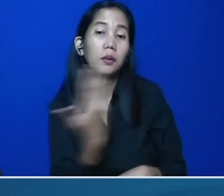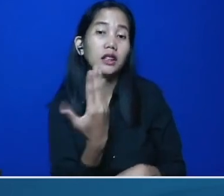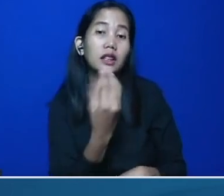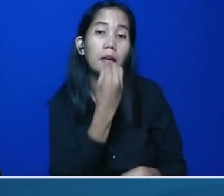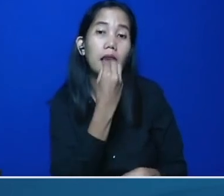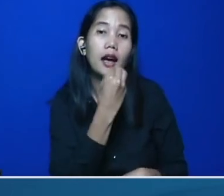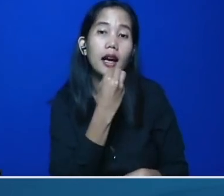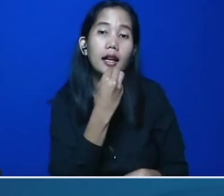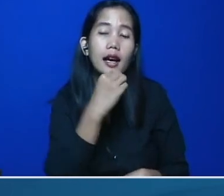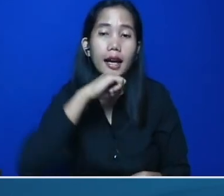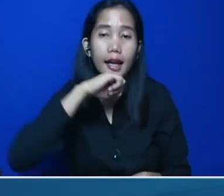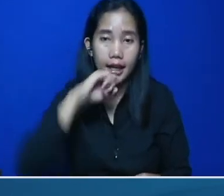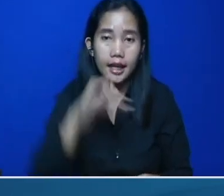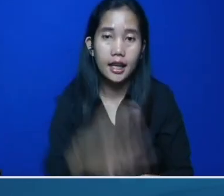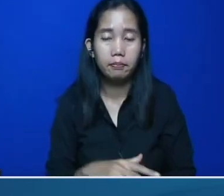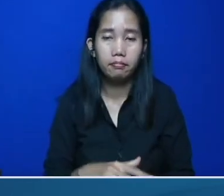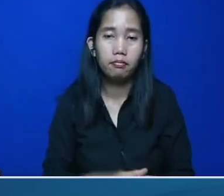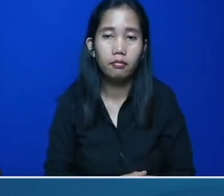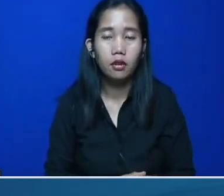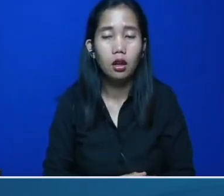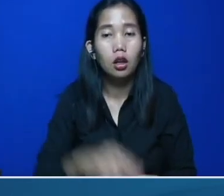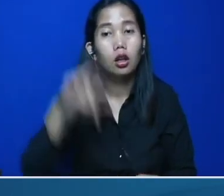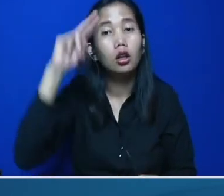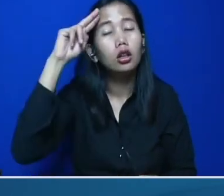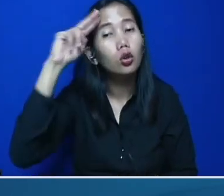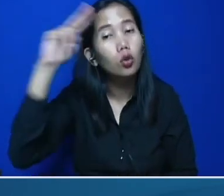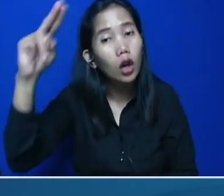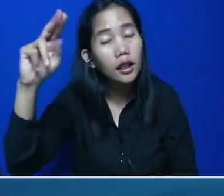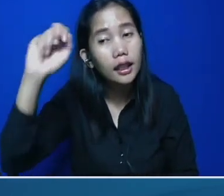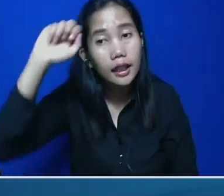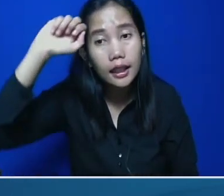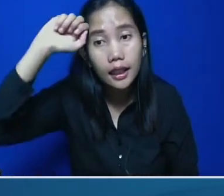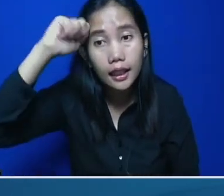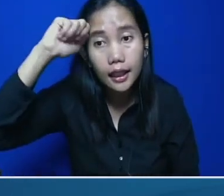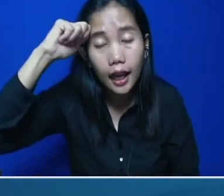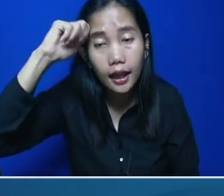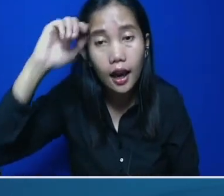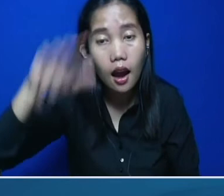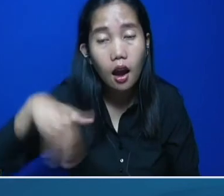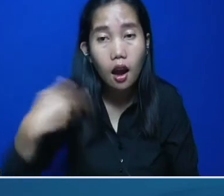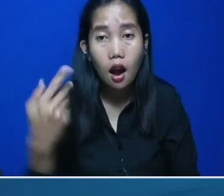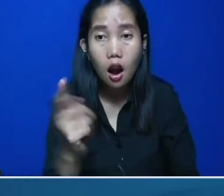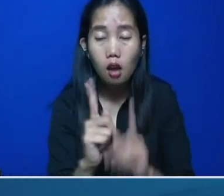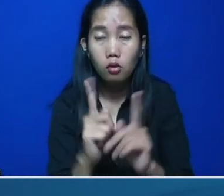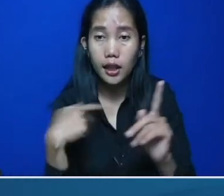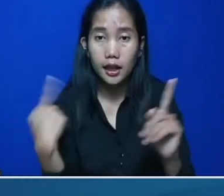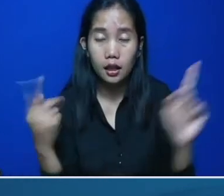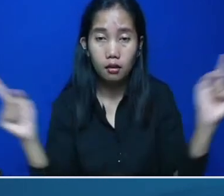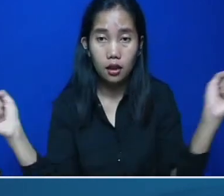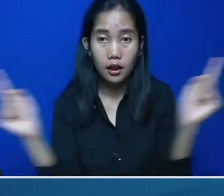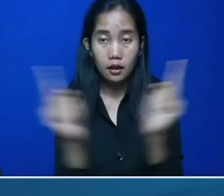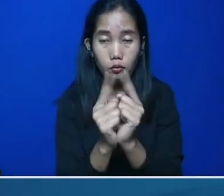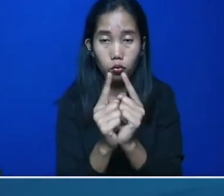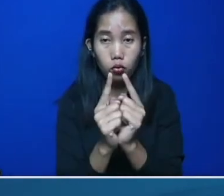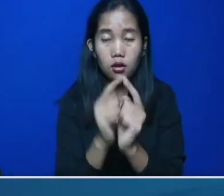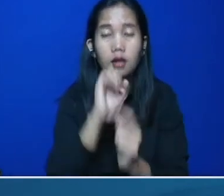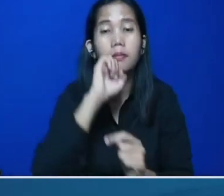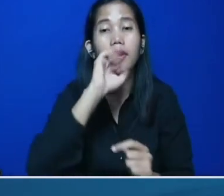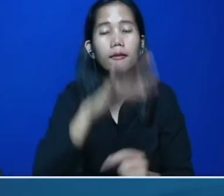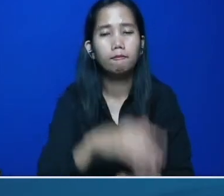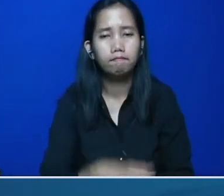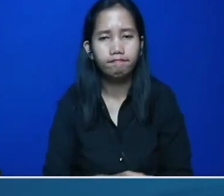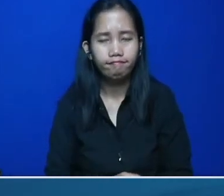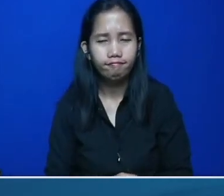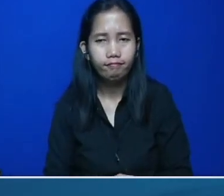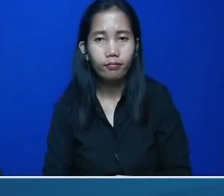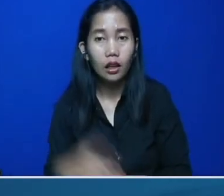bergumul kita katakan Dapatkah kita mengikuti petunjuk Tuhan ini firman Tuhan dengan